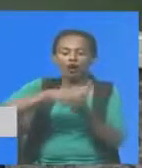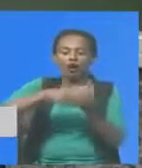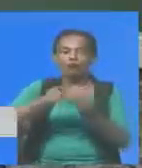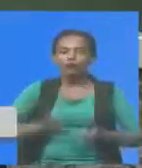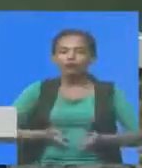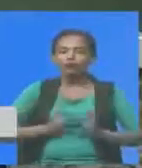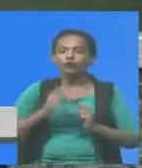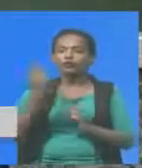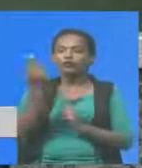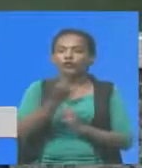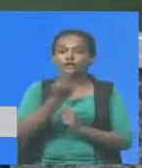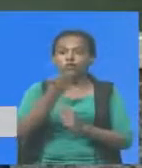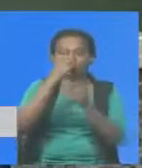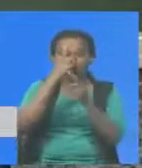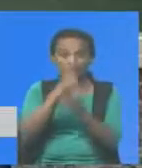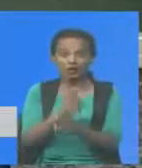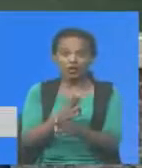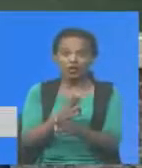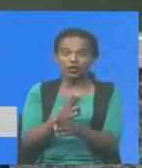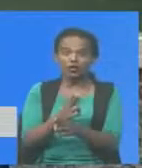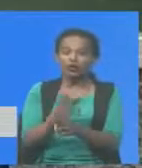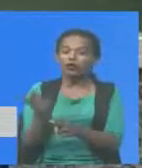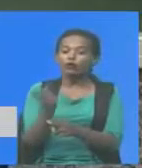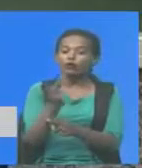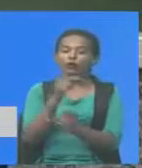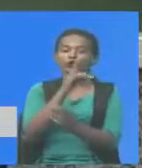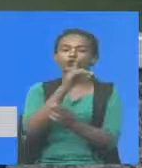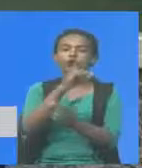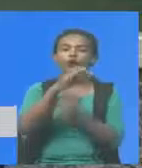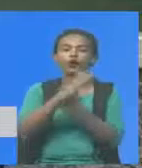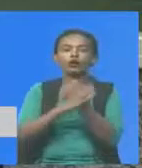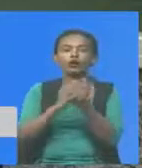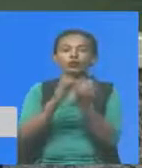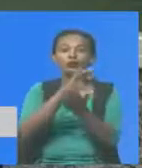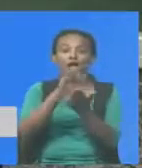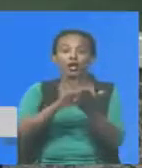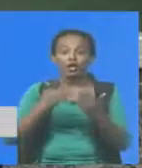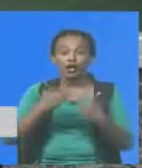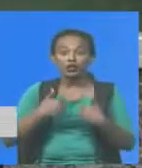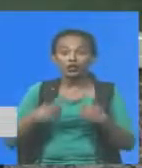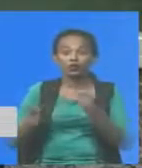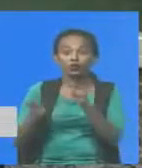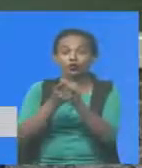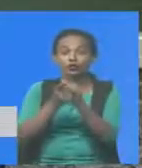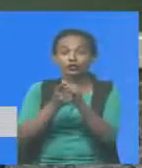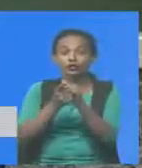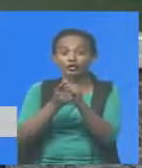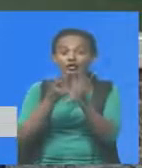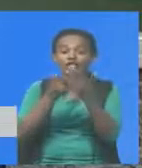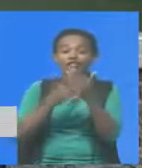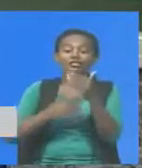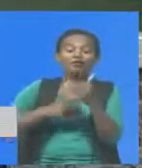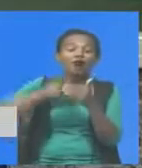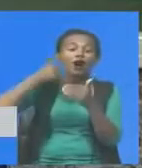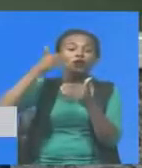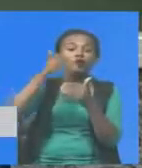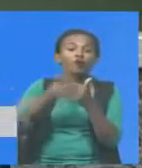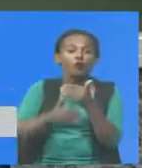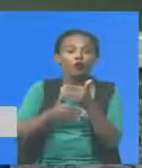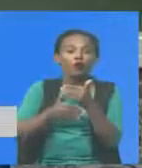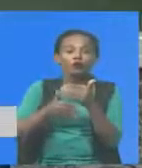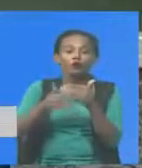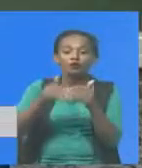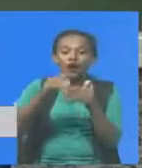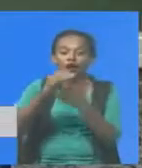ጥቅም ያስከብራል። በሁለቱ ሀገራት መካከል ያለውን ግንኙነት ከዚህም አልፎም ቀጠናውን